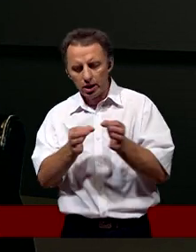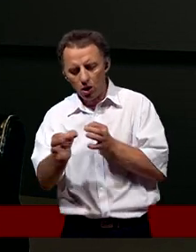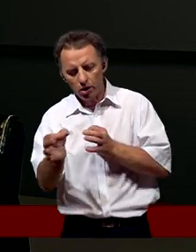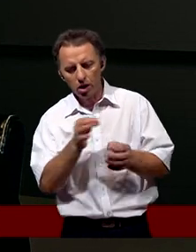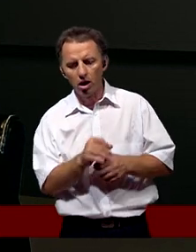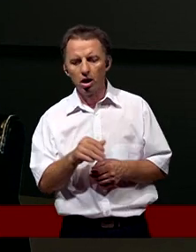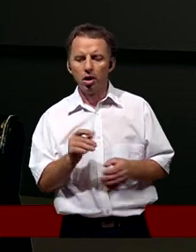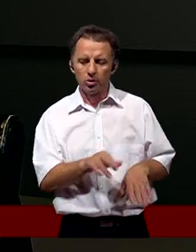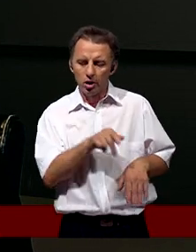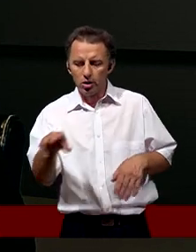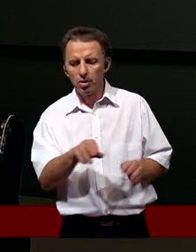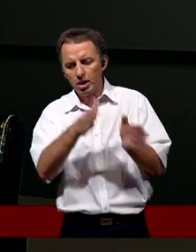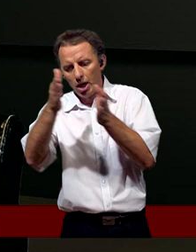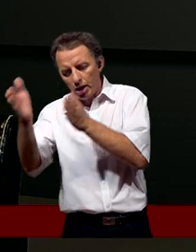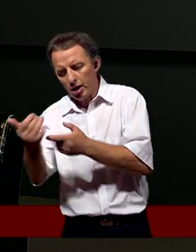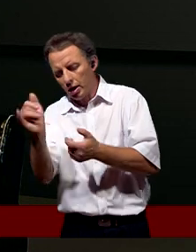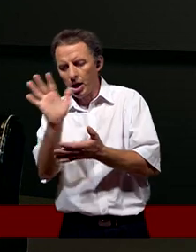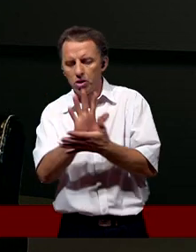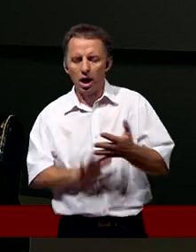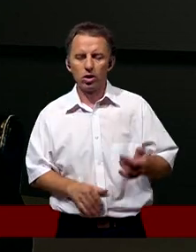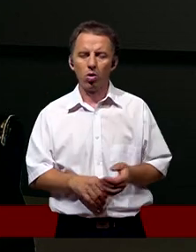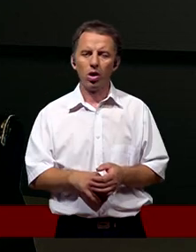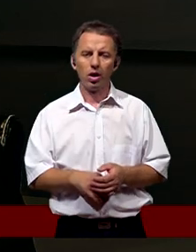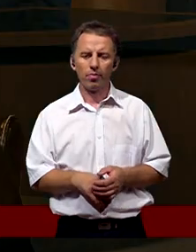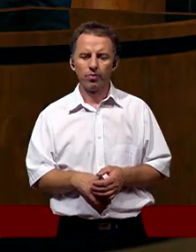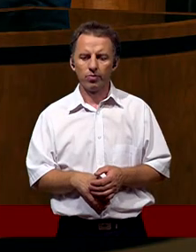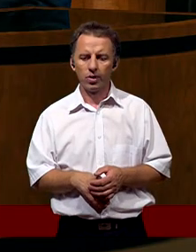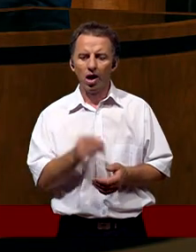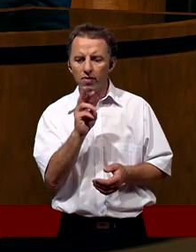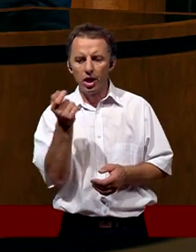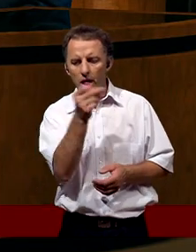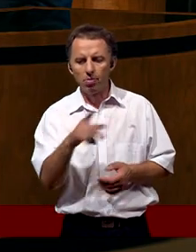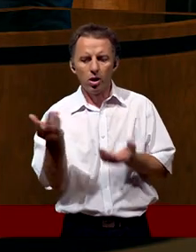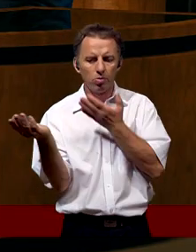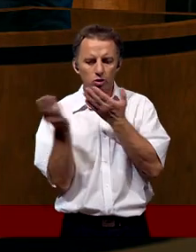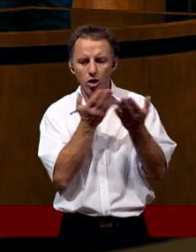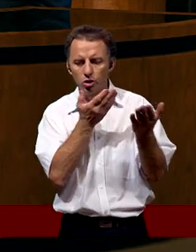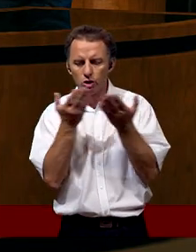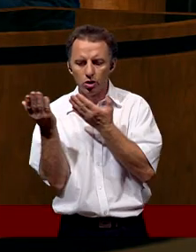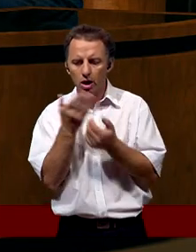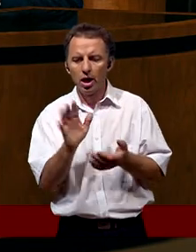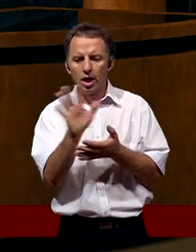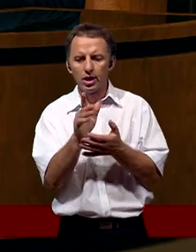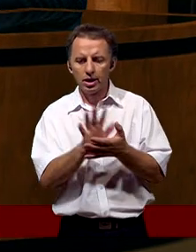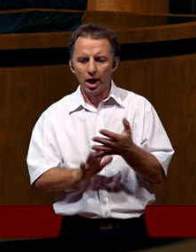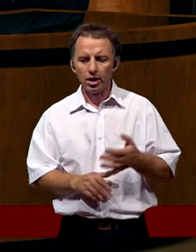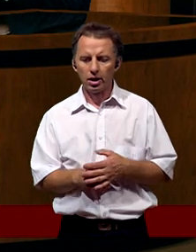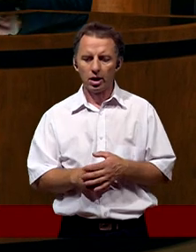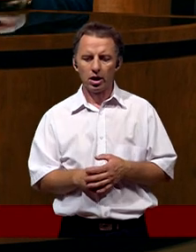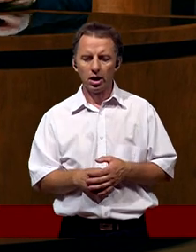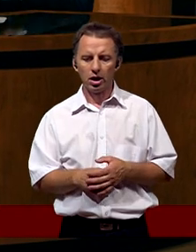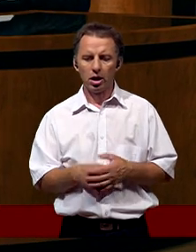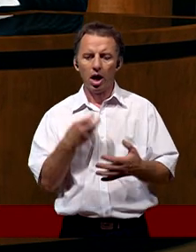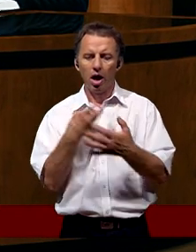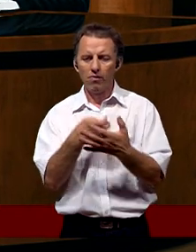Może pójdziemy dalej do następnego tekstu i poproszę może Waldemarze, gdybyś mógł przeczytać tekst